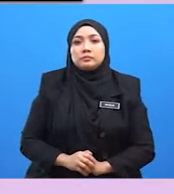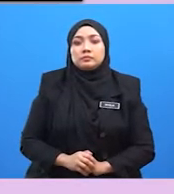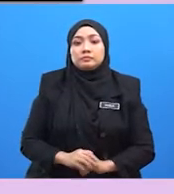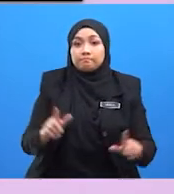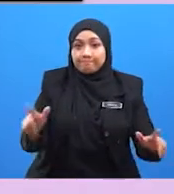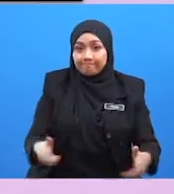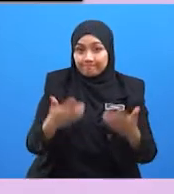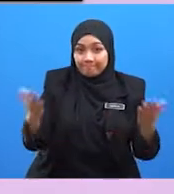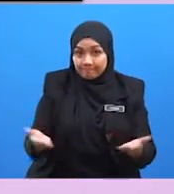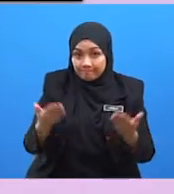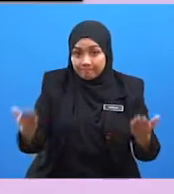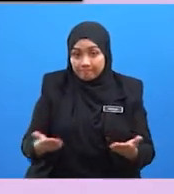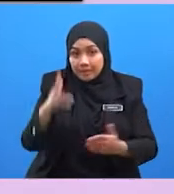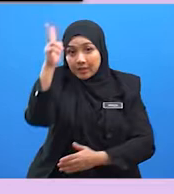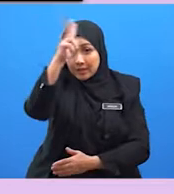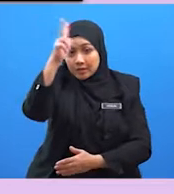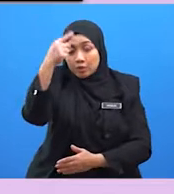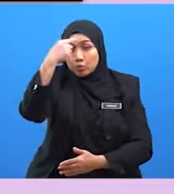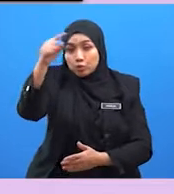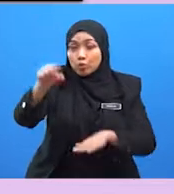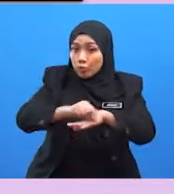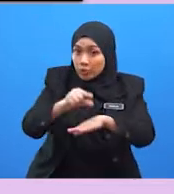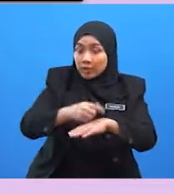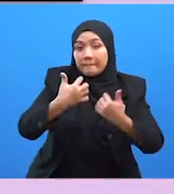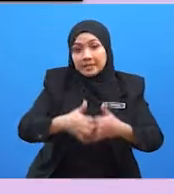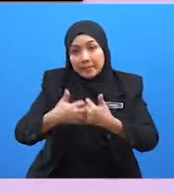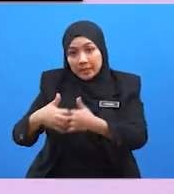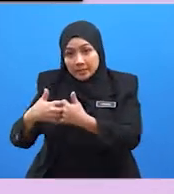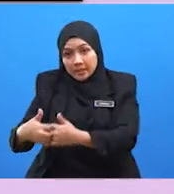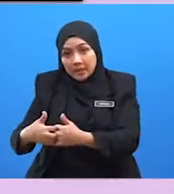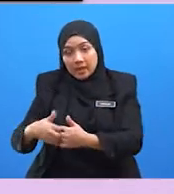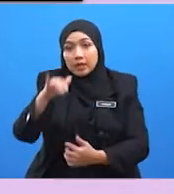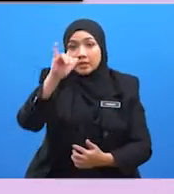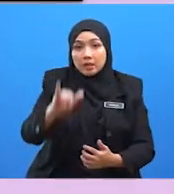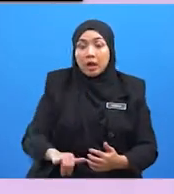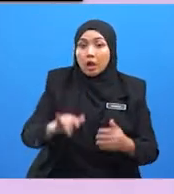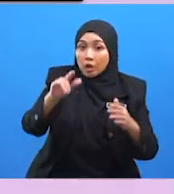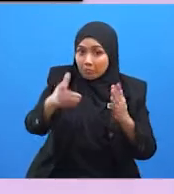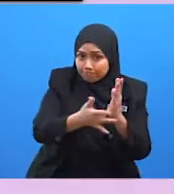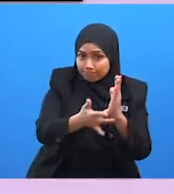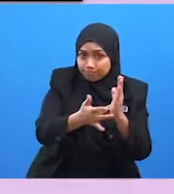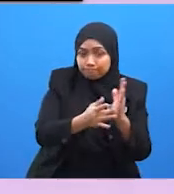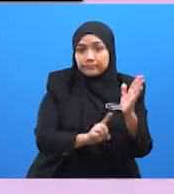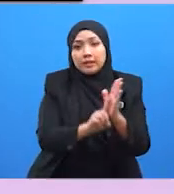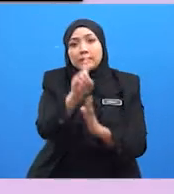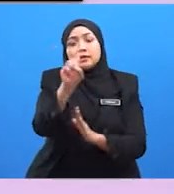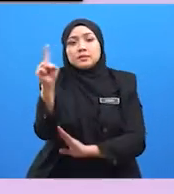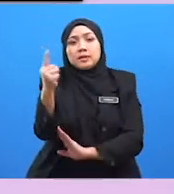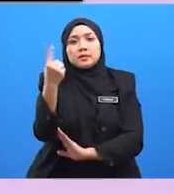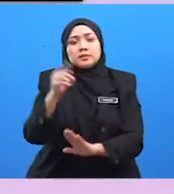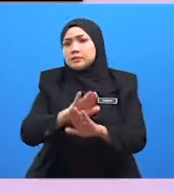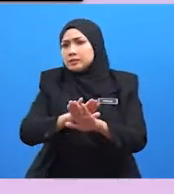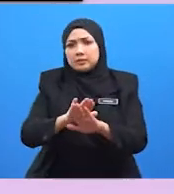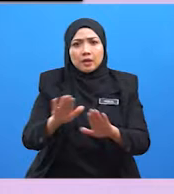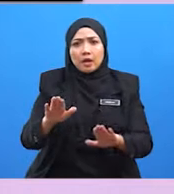Galakkan oleh kerajaan untuk menggunakan mesin-mesin yang berteknologi tinggi sahaja yang